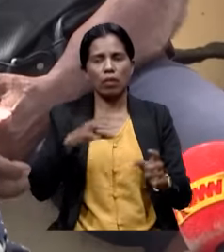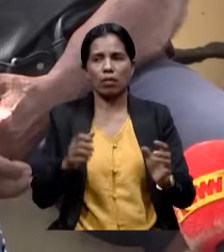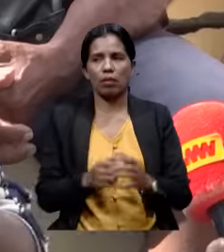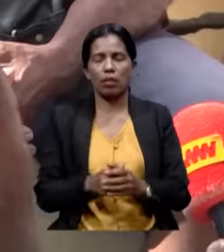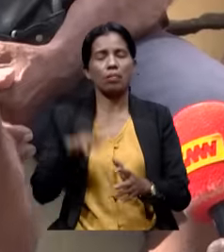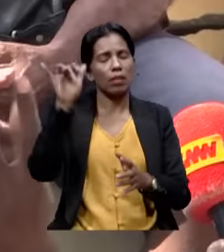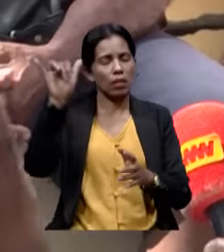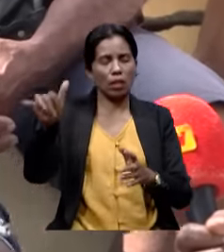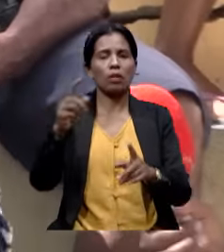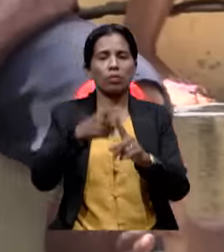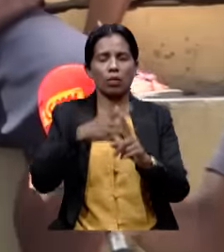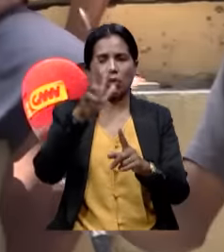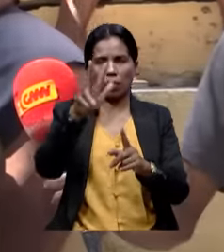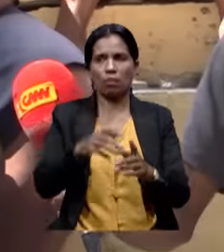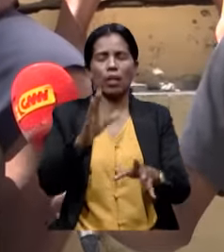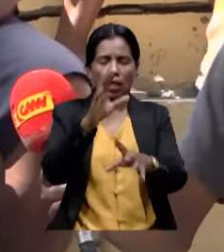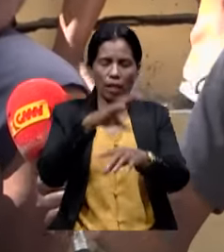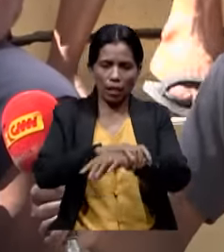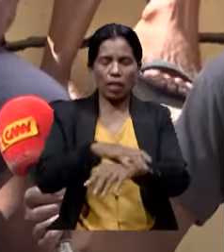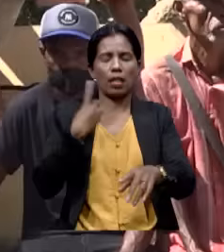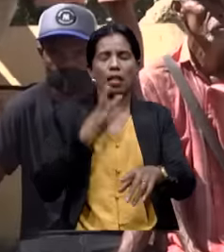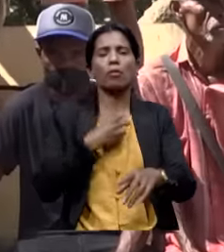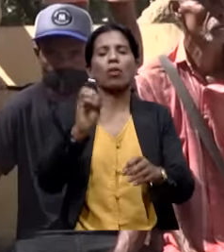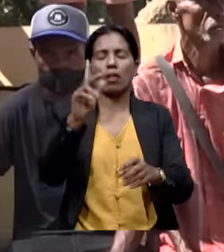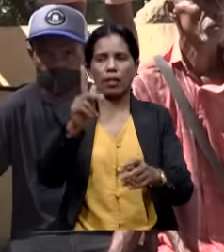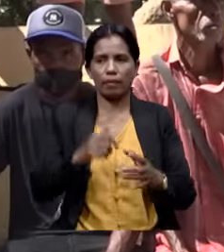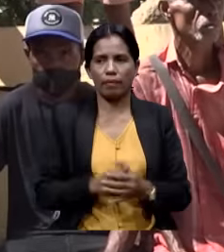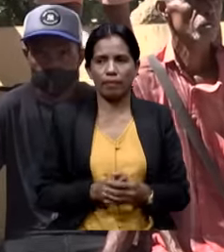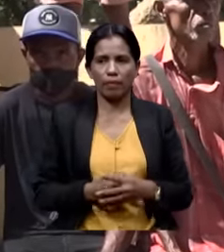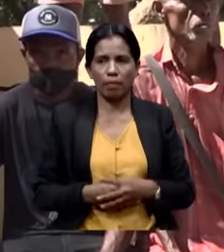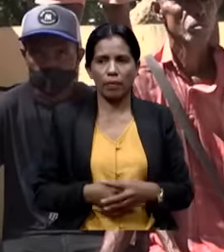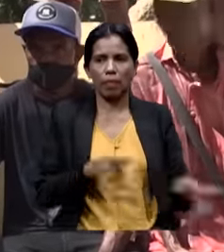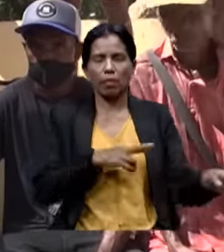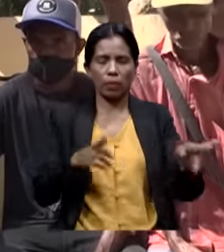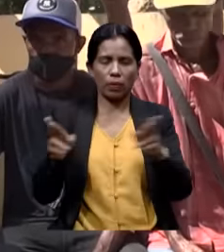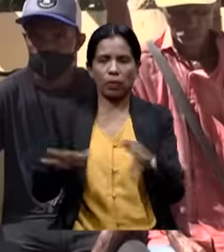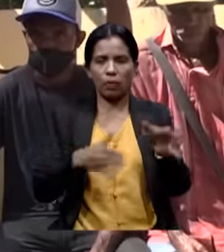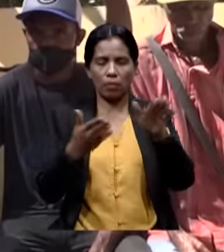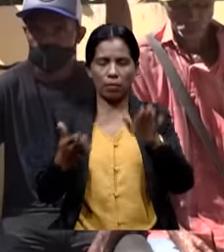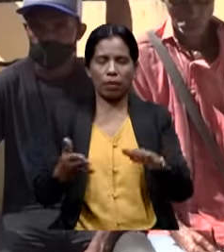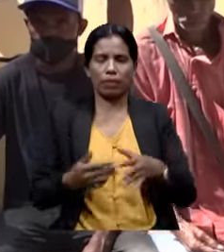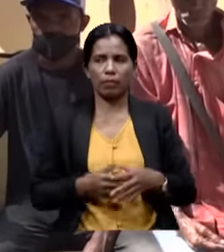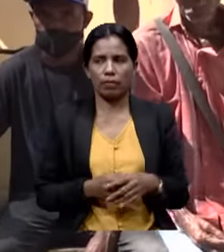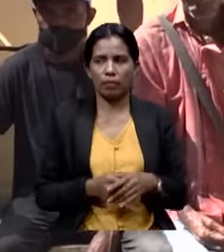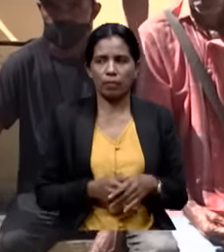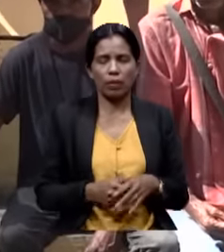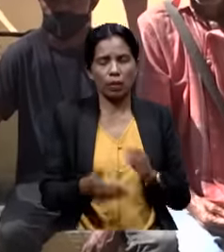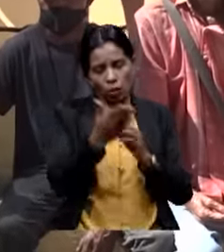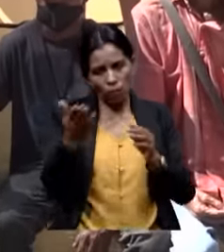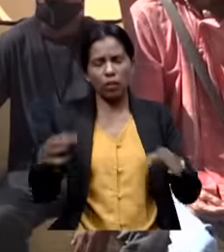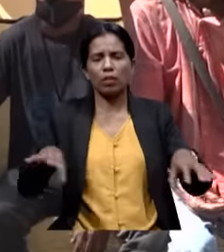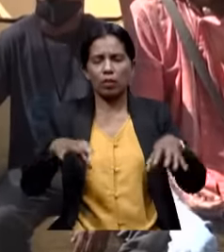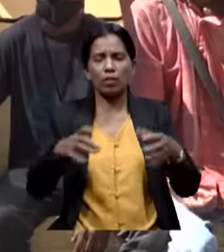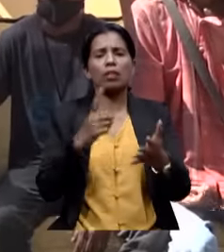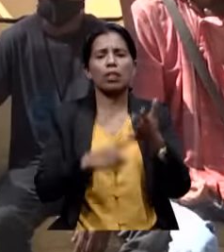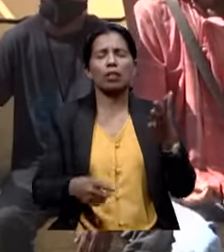tol an beru bele captura ami normalmente bele captura direito an pronto atu mate bayi kaira nebe iha si te botser en servicio servicio ne